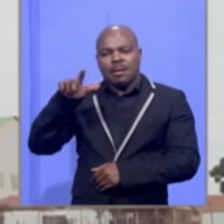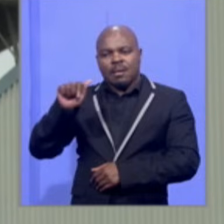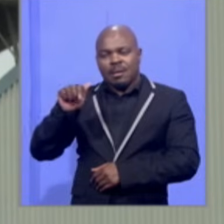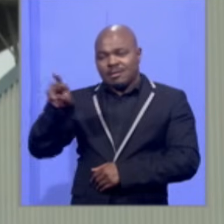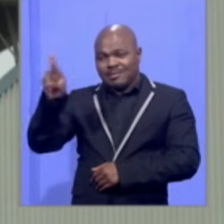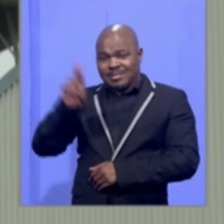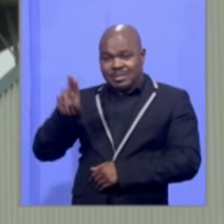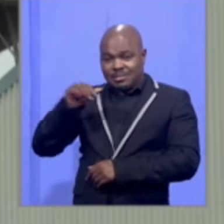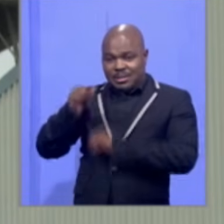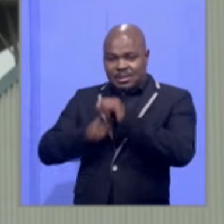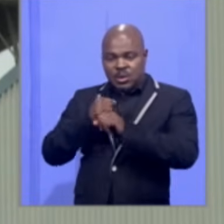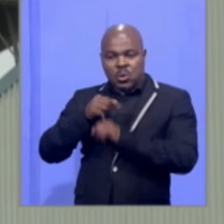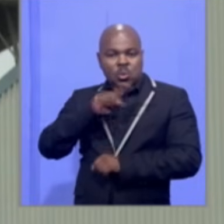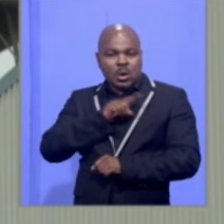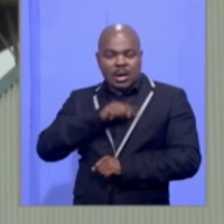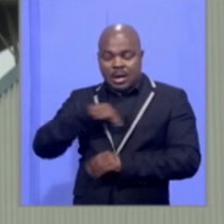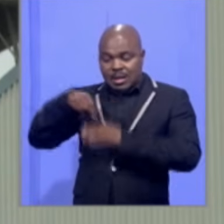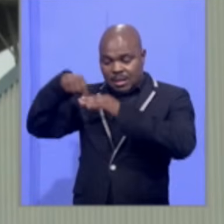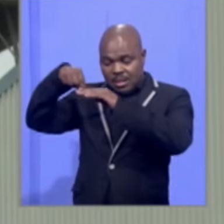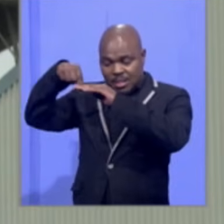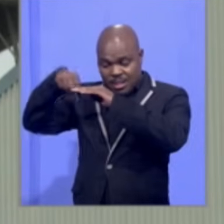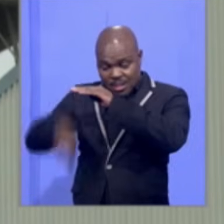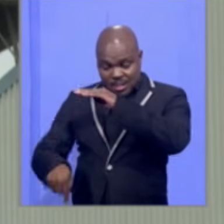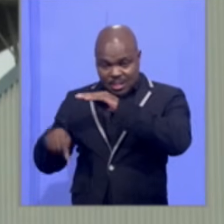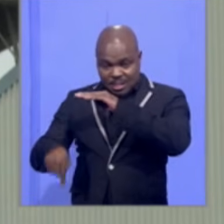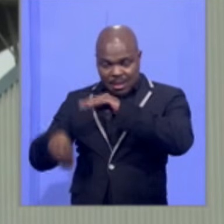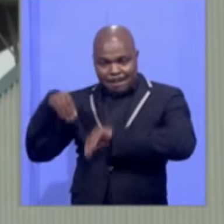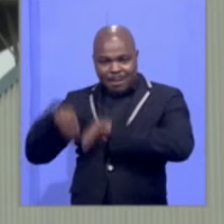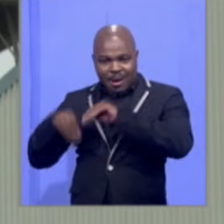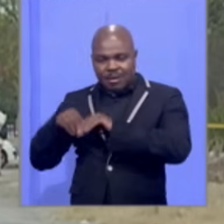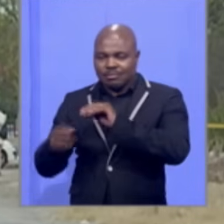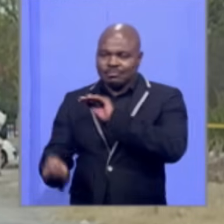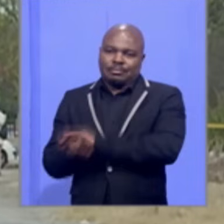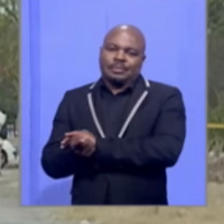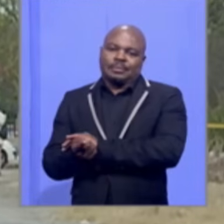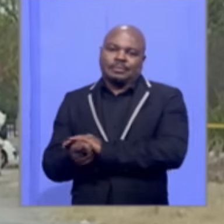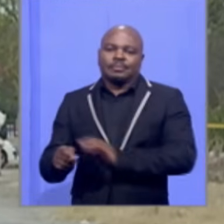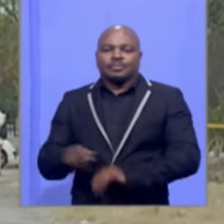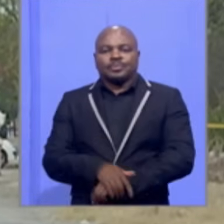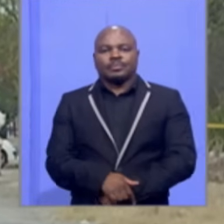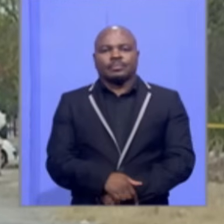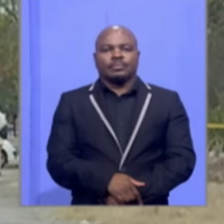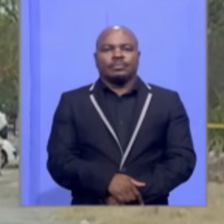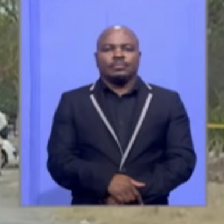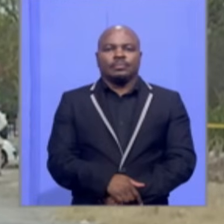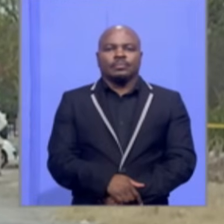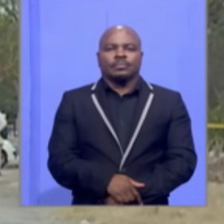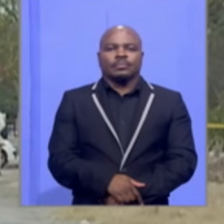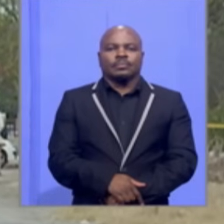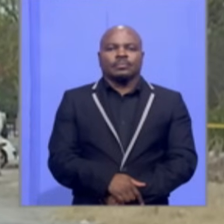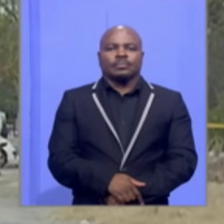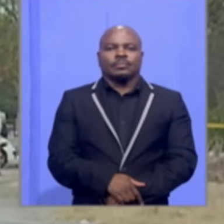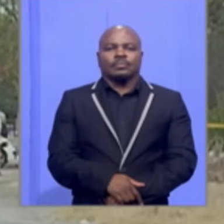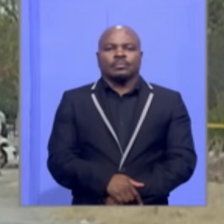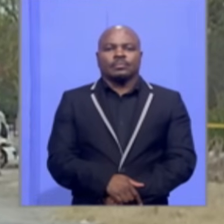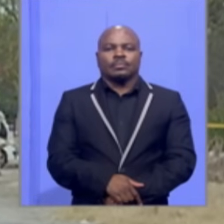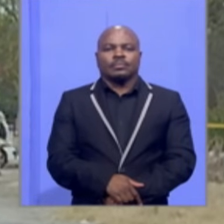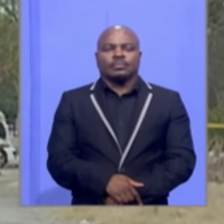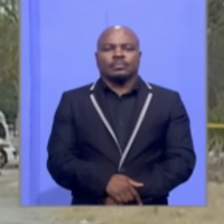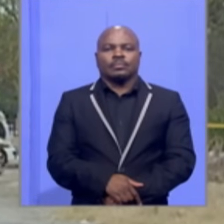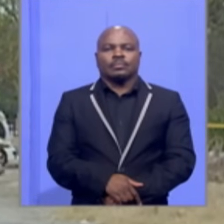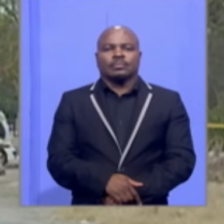monongwaga go latela kotsi ya ka fa tlase ga lefatshe. Sentle English, SABC